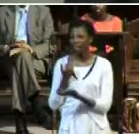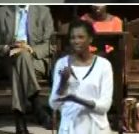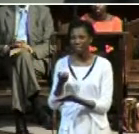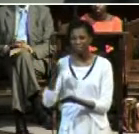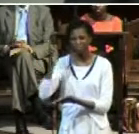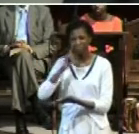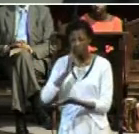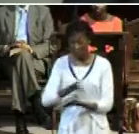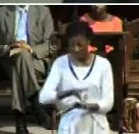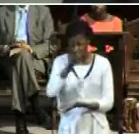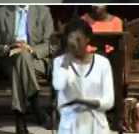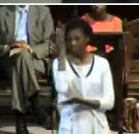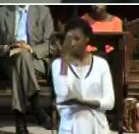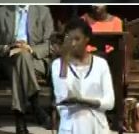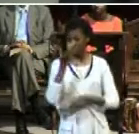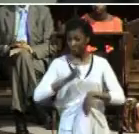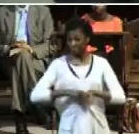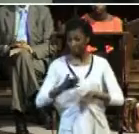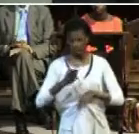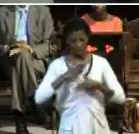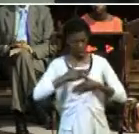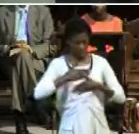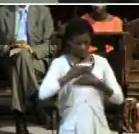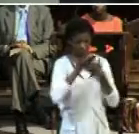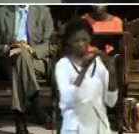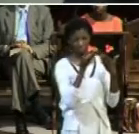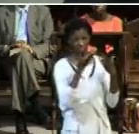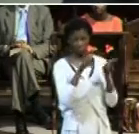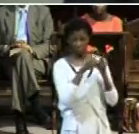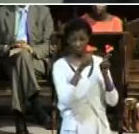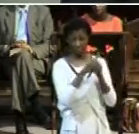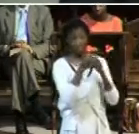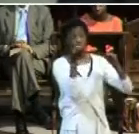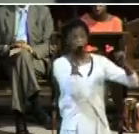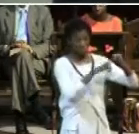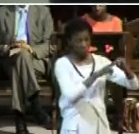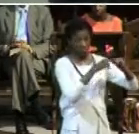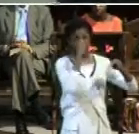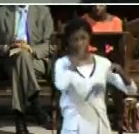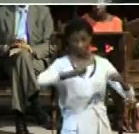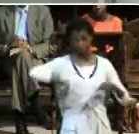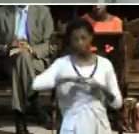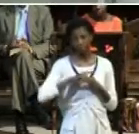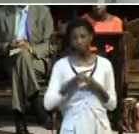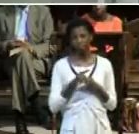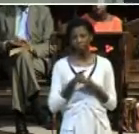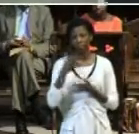de l'amour de Dieu, du sacrifice de Jésus pour elle. Amen.